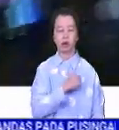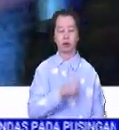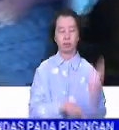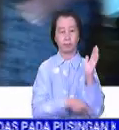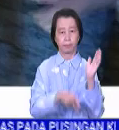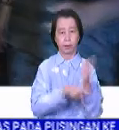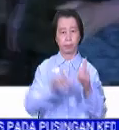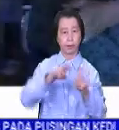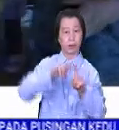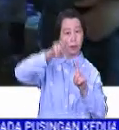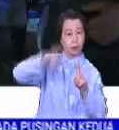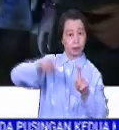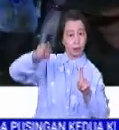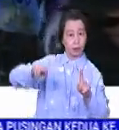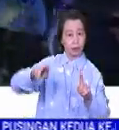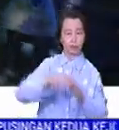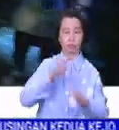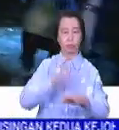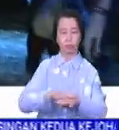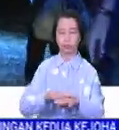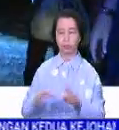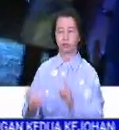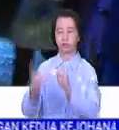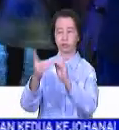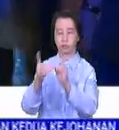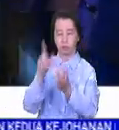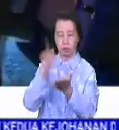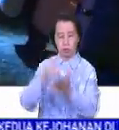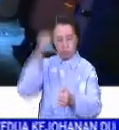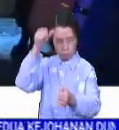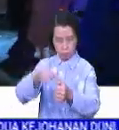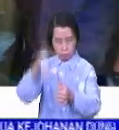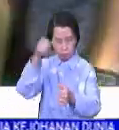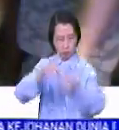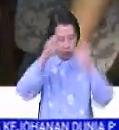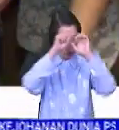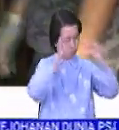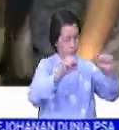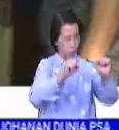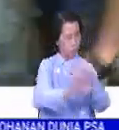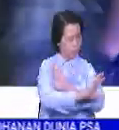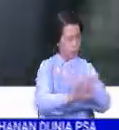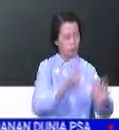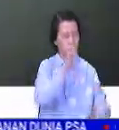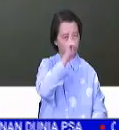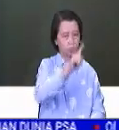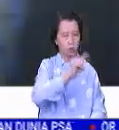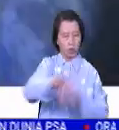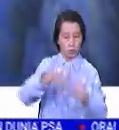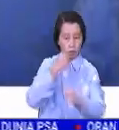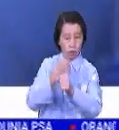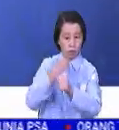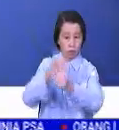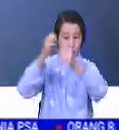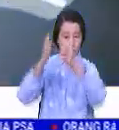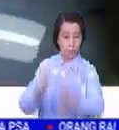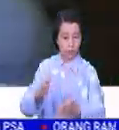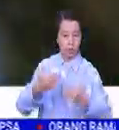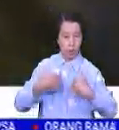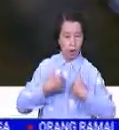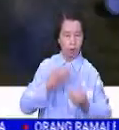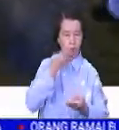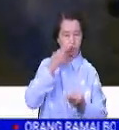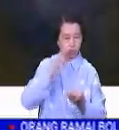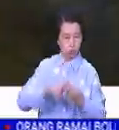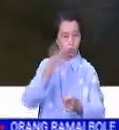Ranau Jonathan Yassin ketika ditemui media beliau mengingatkan para pemajikan di negeri ini agar memastikan semua pekerja mereka memiliki